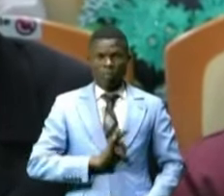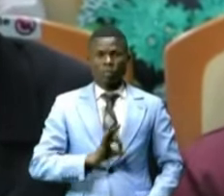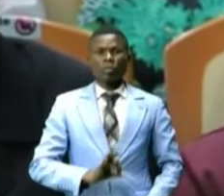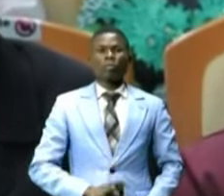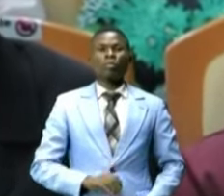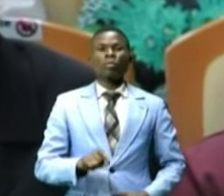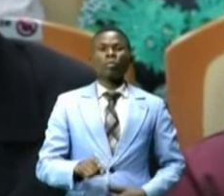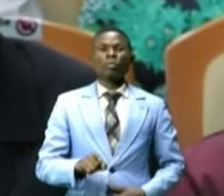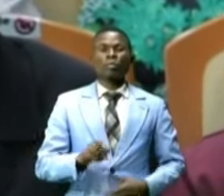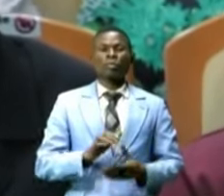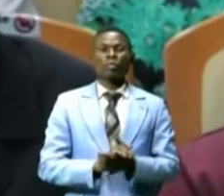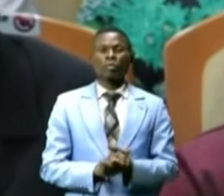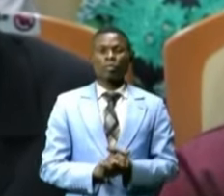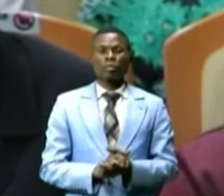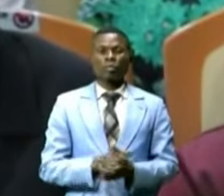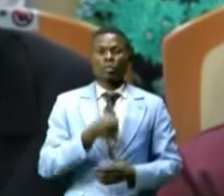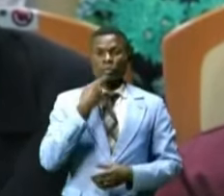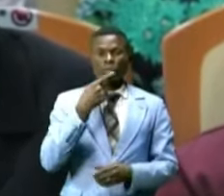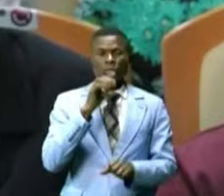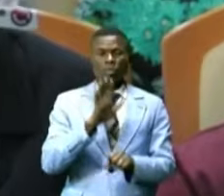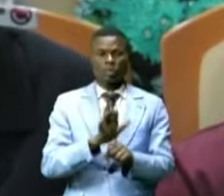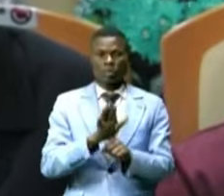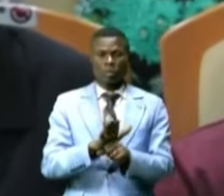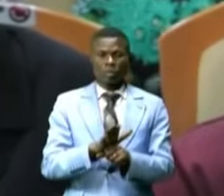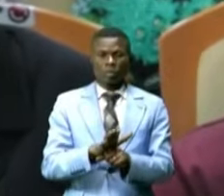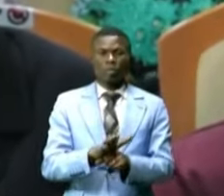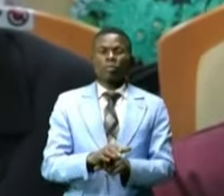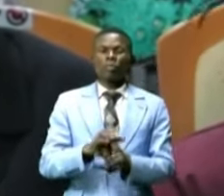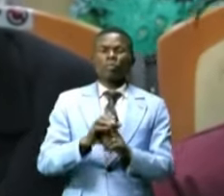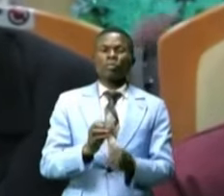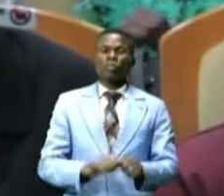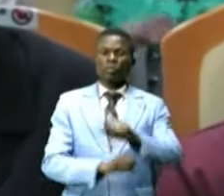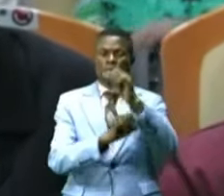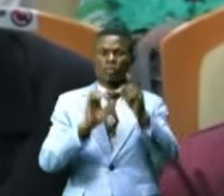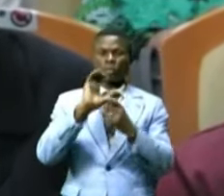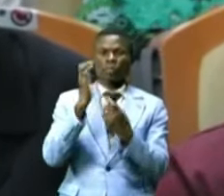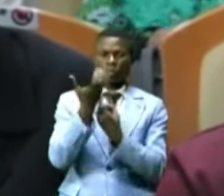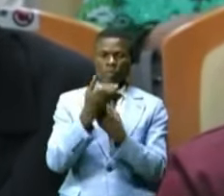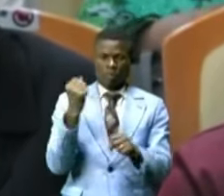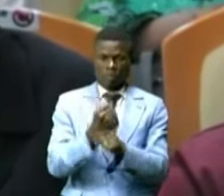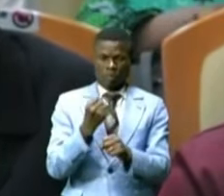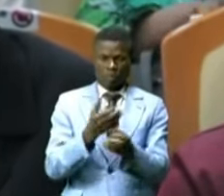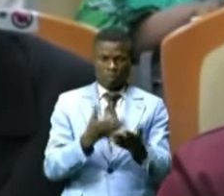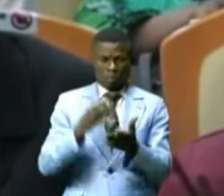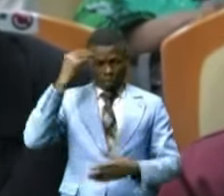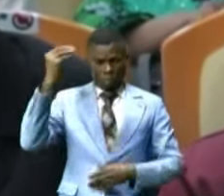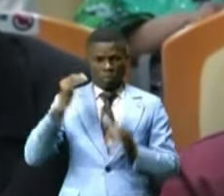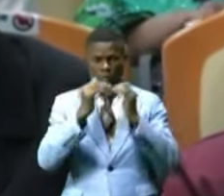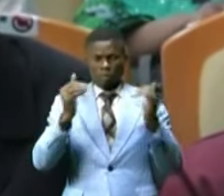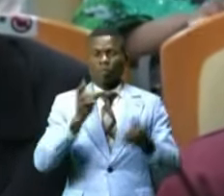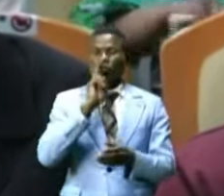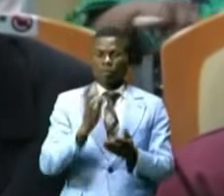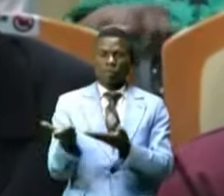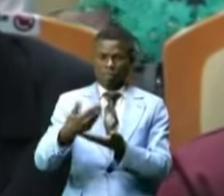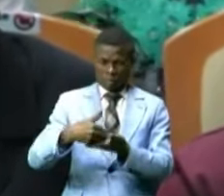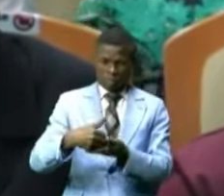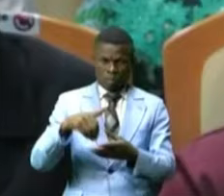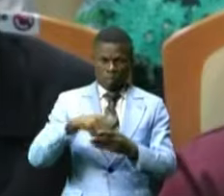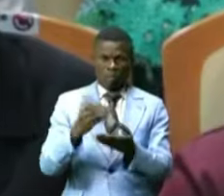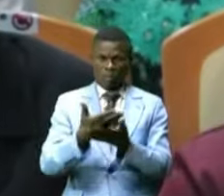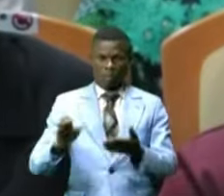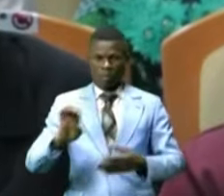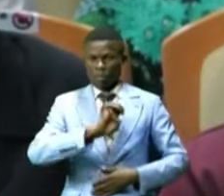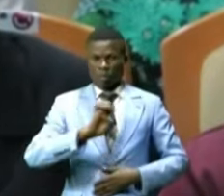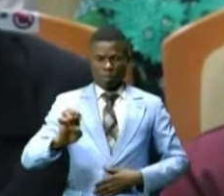Tshisekedi, s'est investi pour le rayonnement de la culture. Et nous y travaillons et nous espérons que la paix va véritablement revenir dans